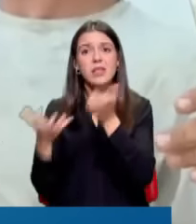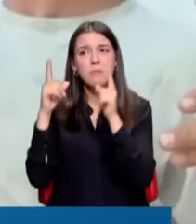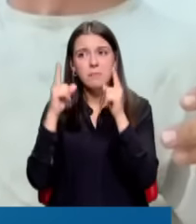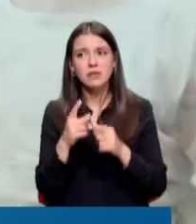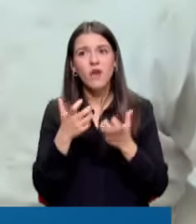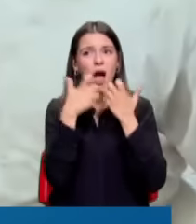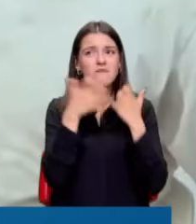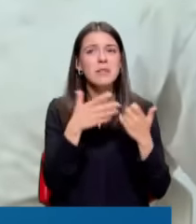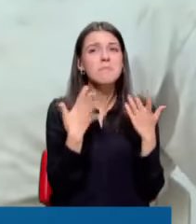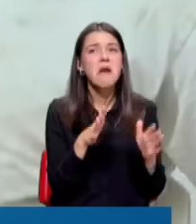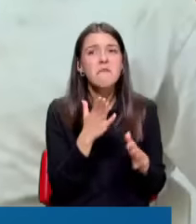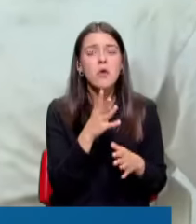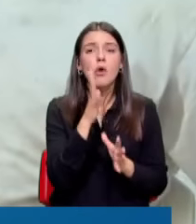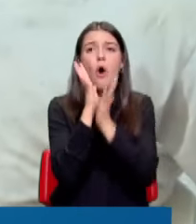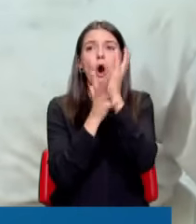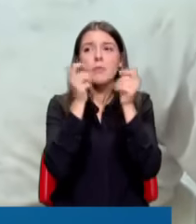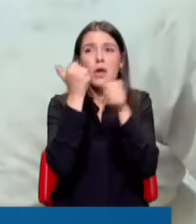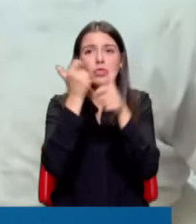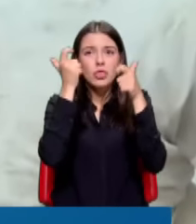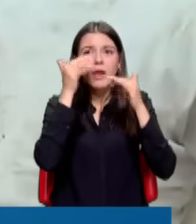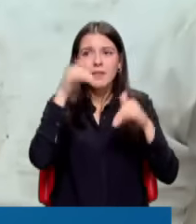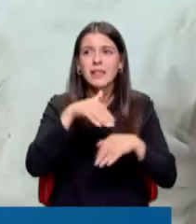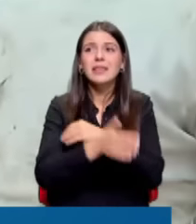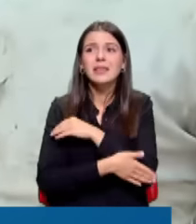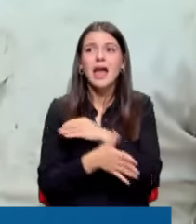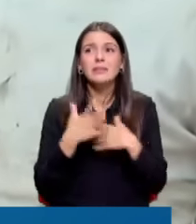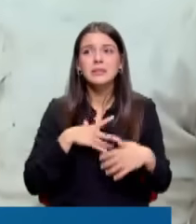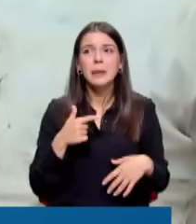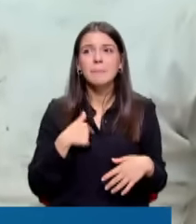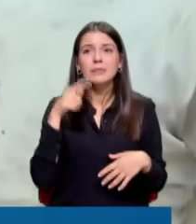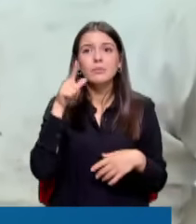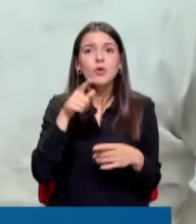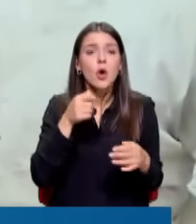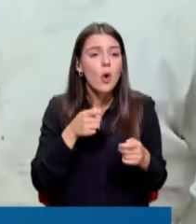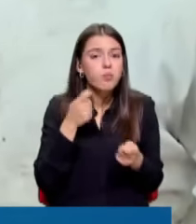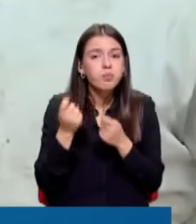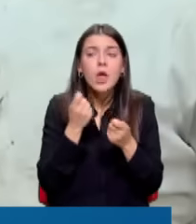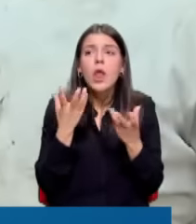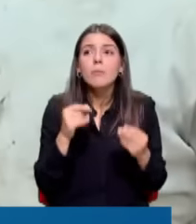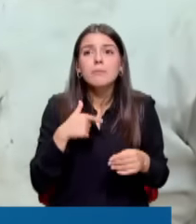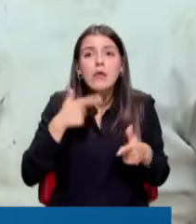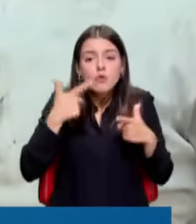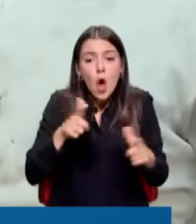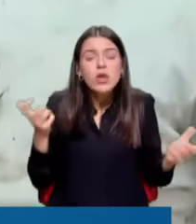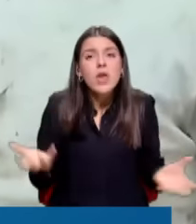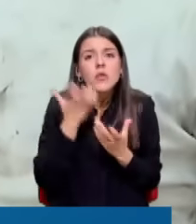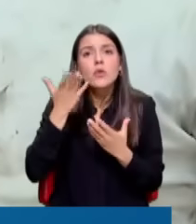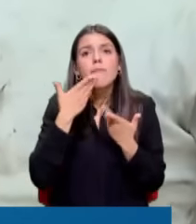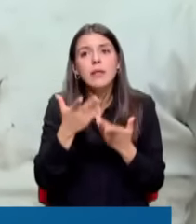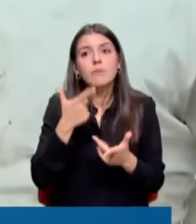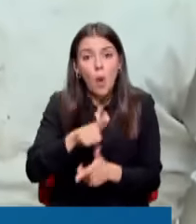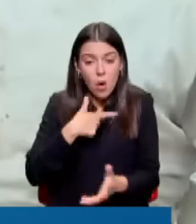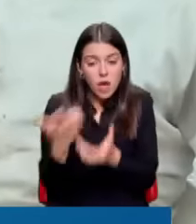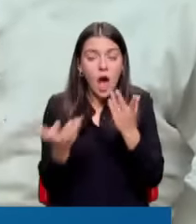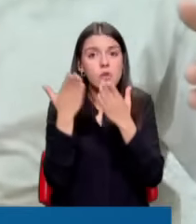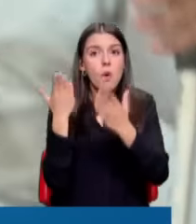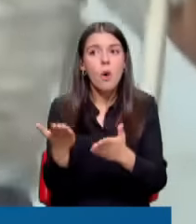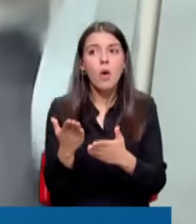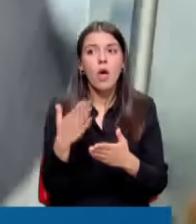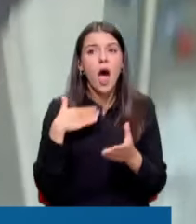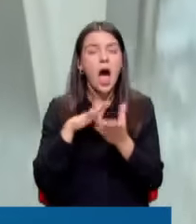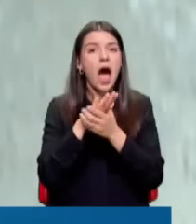telef oldu. Orman ekibi geldi. Yardım istedik. Biz bire müdahale edemeyiz. Lan köy yanıyor dedim ya. Köy yanıyor. Aa, ben